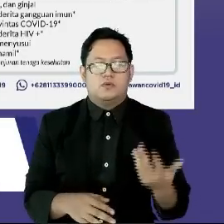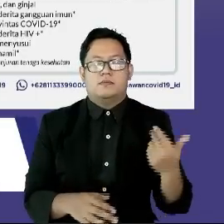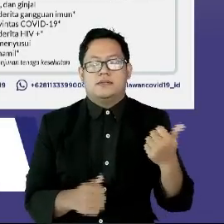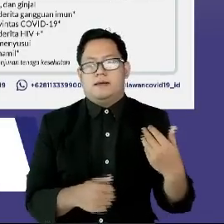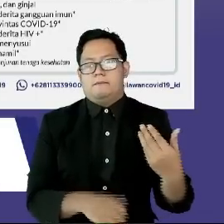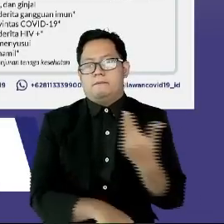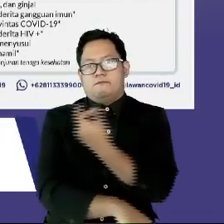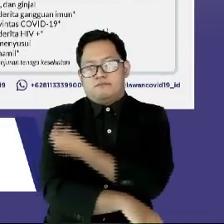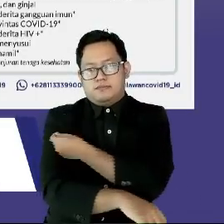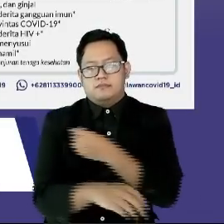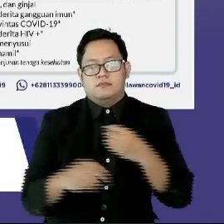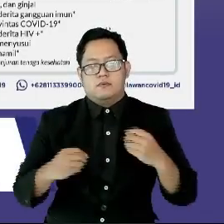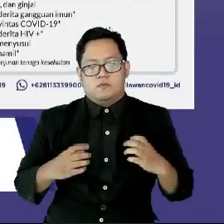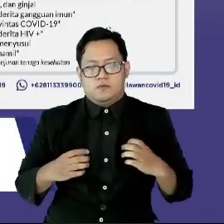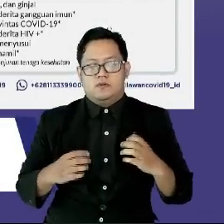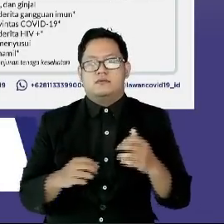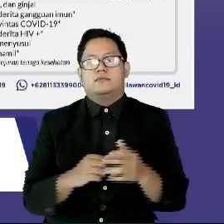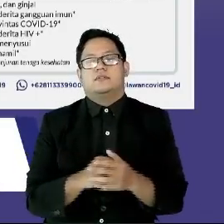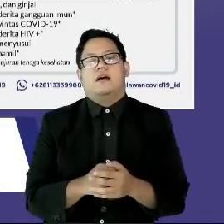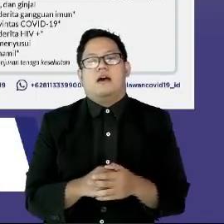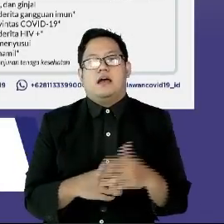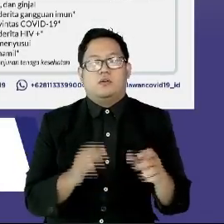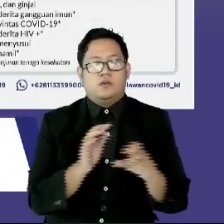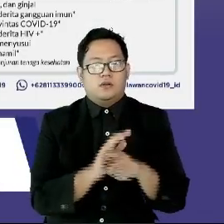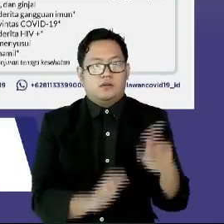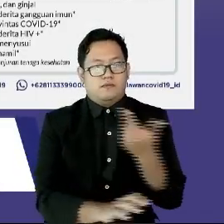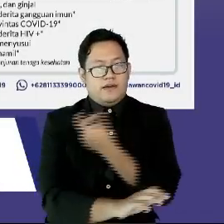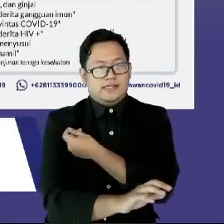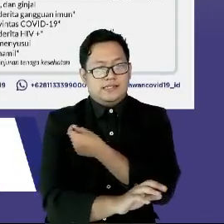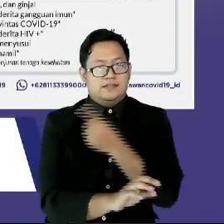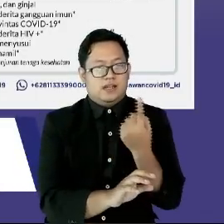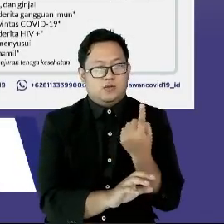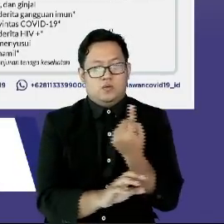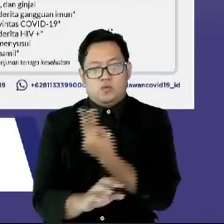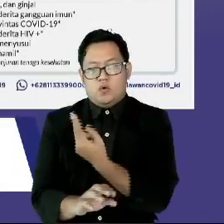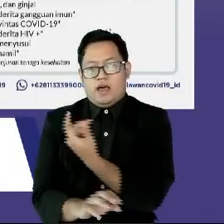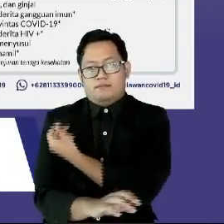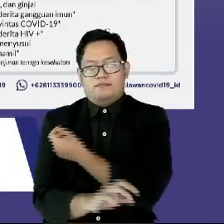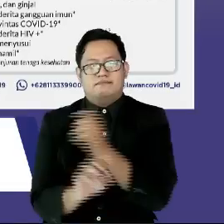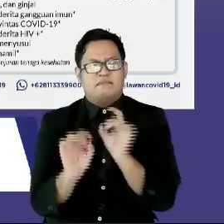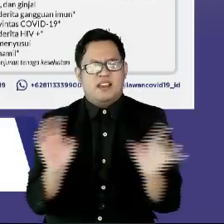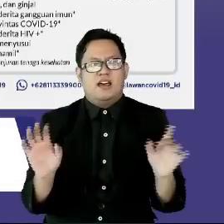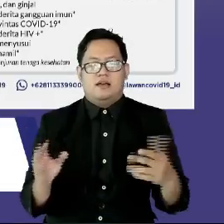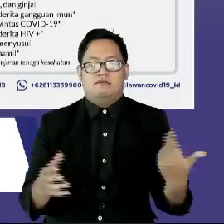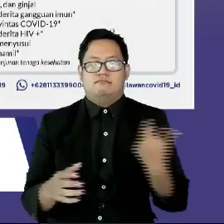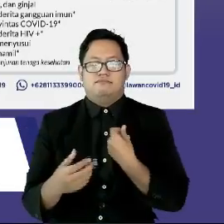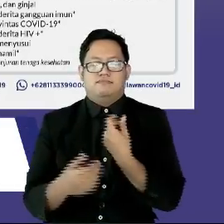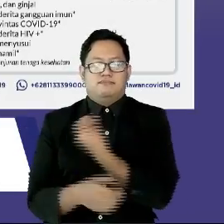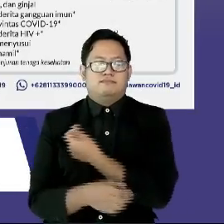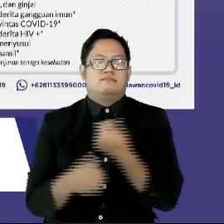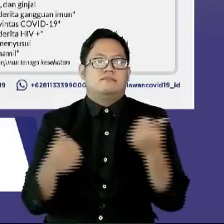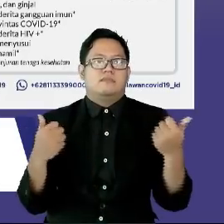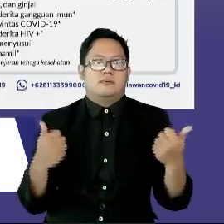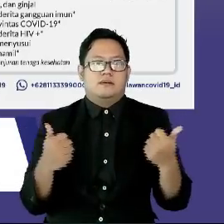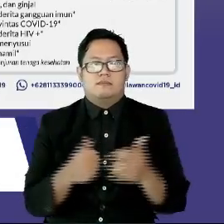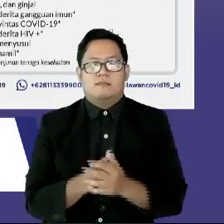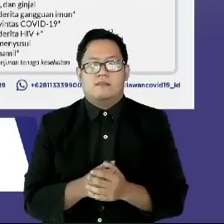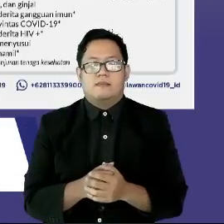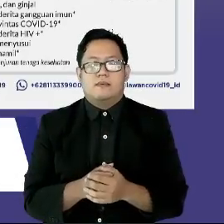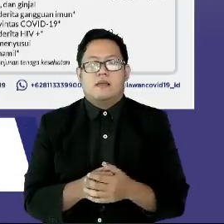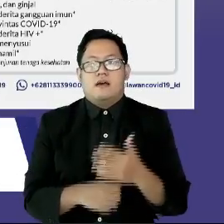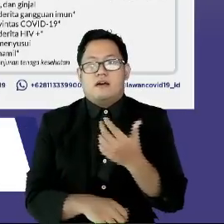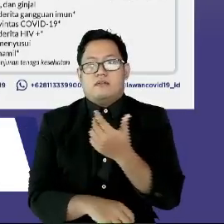vaksin lainnya bukanlah hal yang harus dikhawatirkan. Target spesifik vaksinasi yang telah pemerintah tetapkan